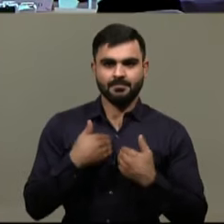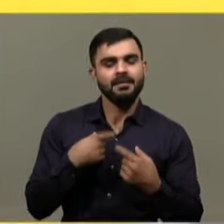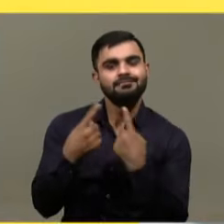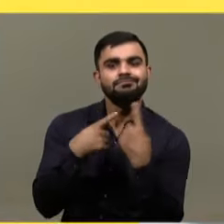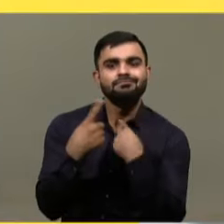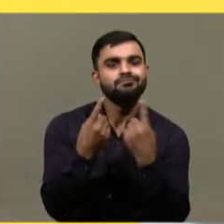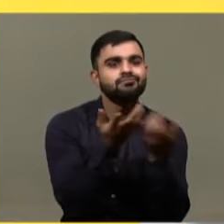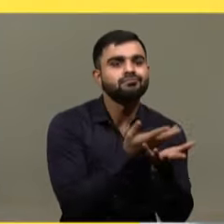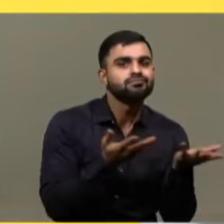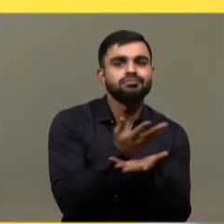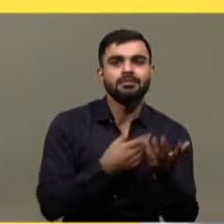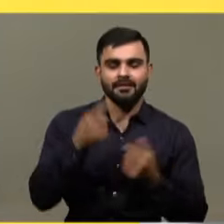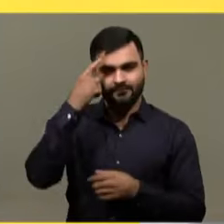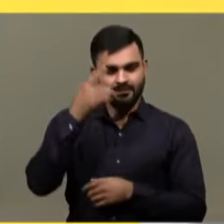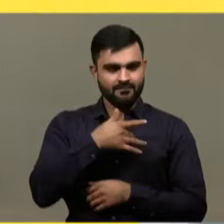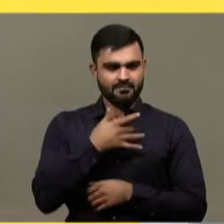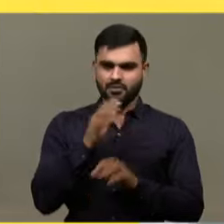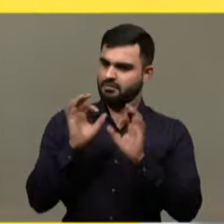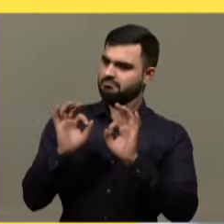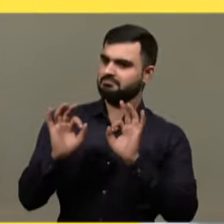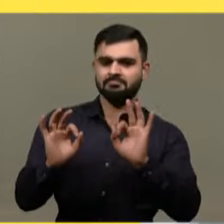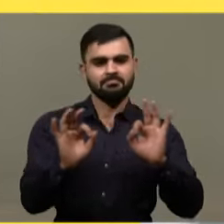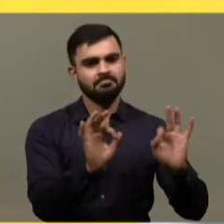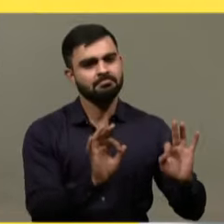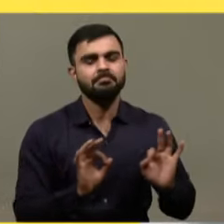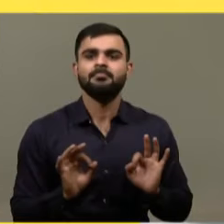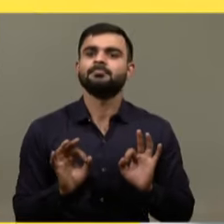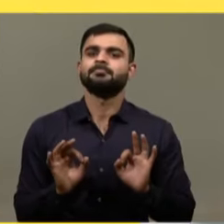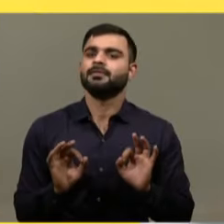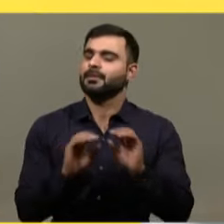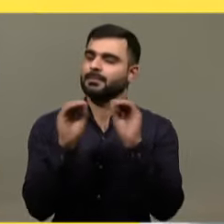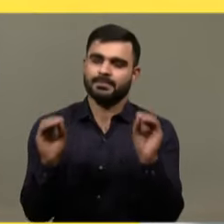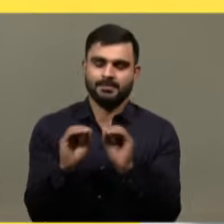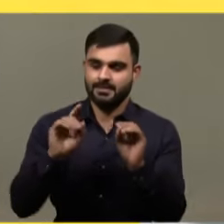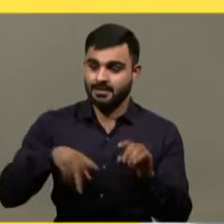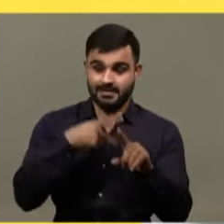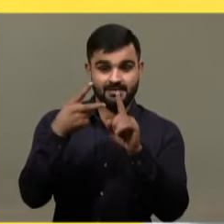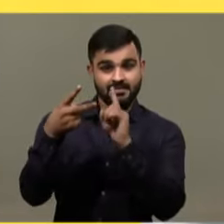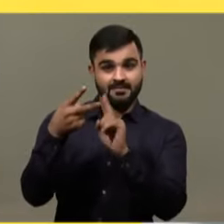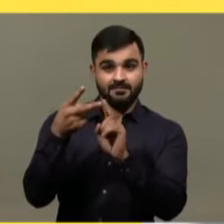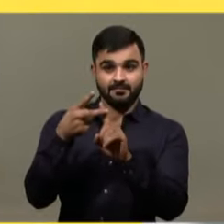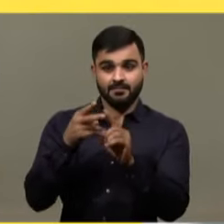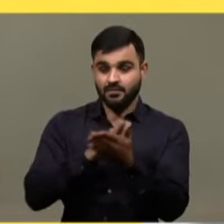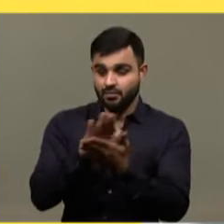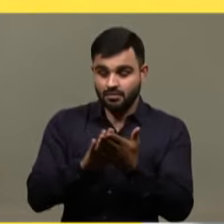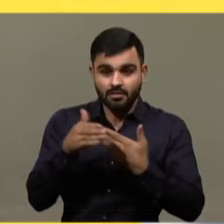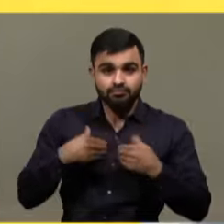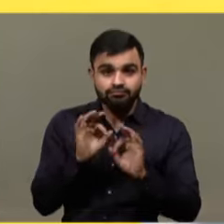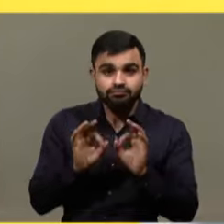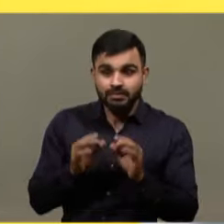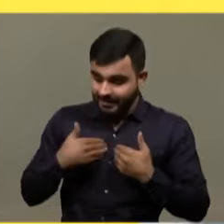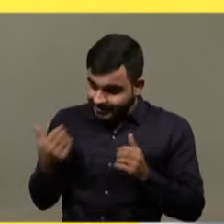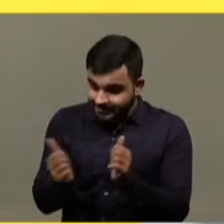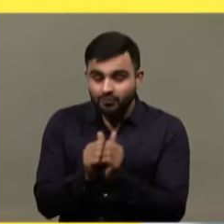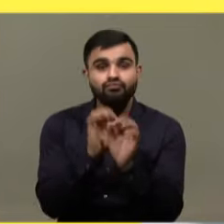करेंगे और उन्हें लगेगा कि सब कुछ बढ़िया है सब कुछ बढ़िया नहीं है दूसरी बात नथिंग अबाउट अस विदाउट